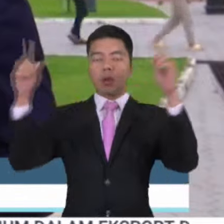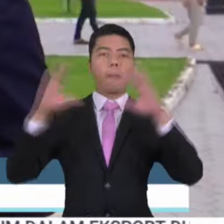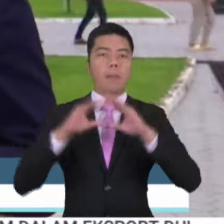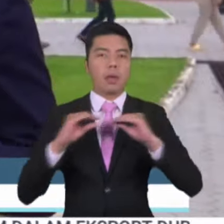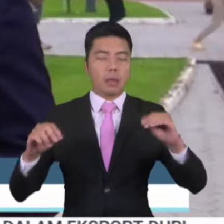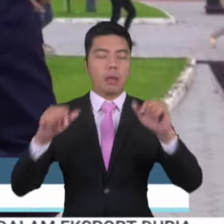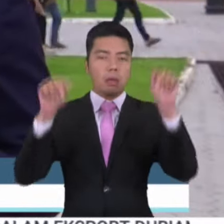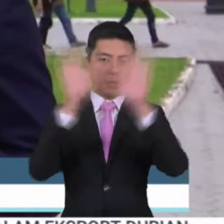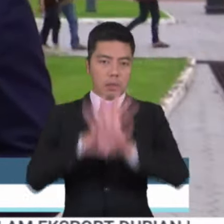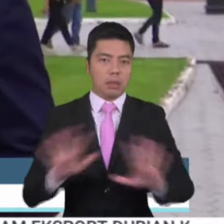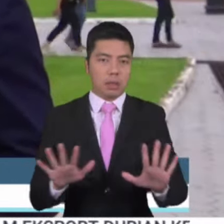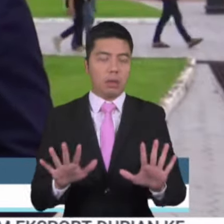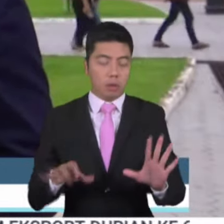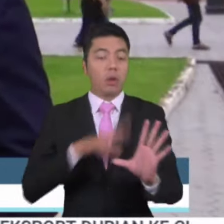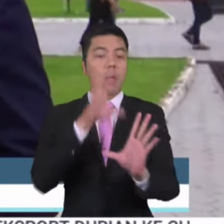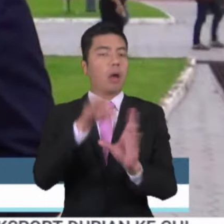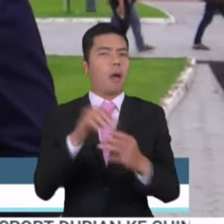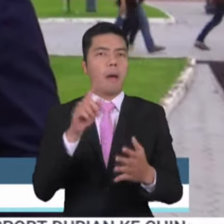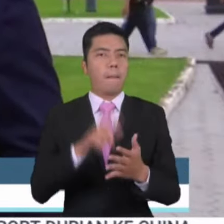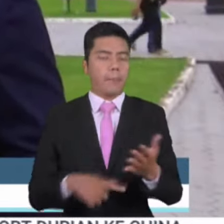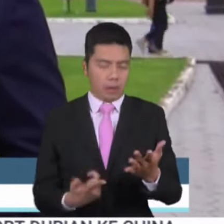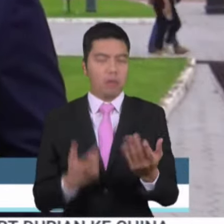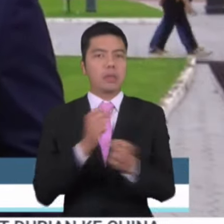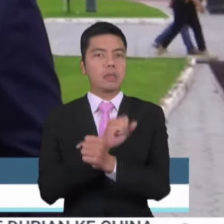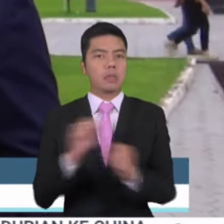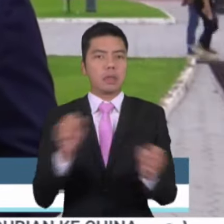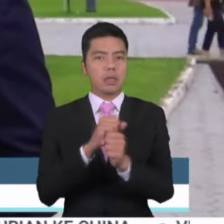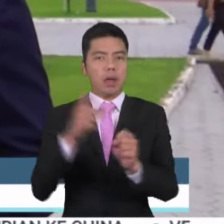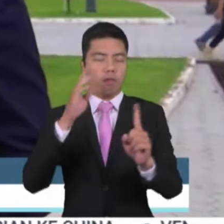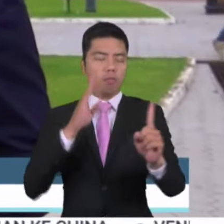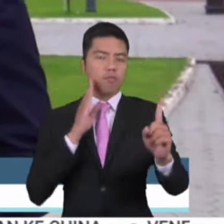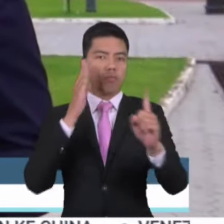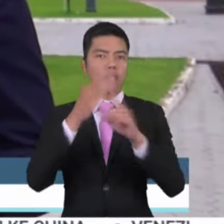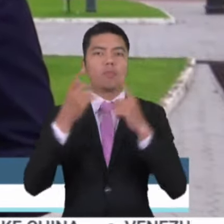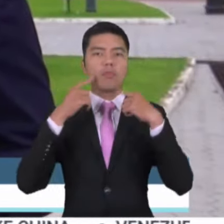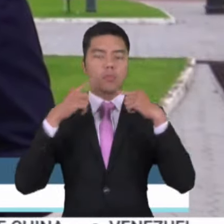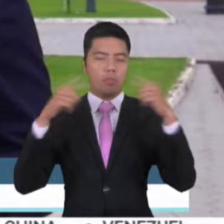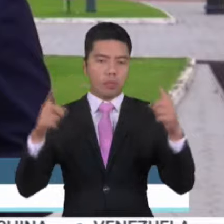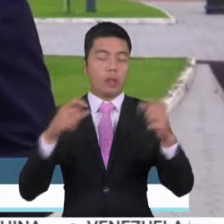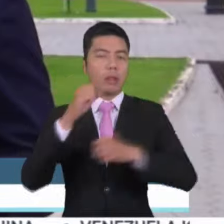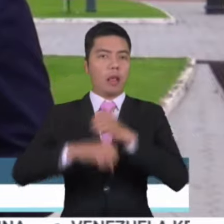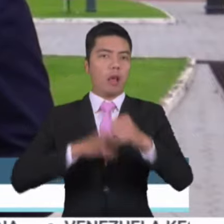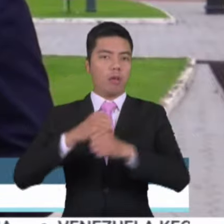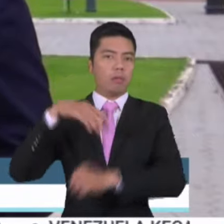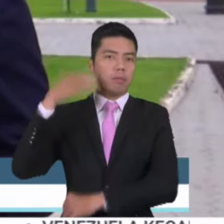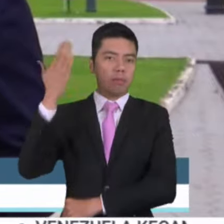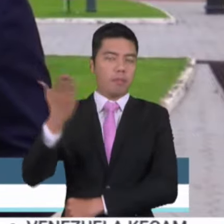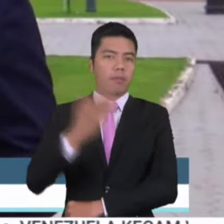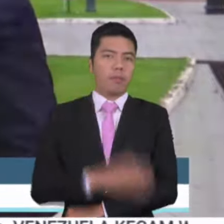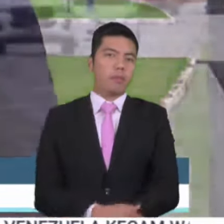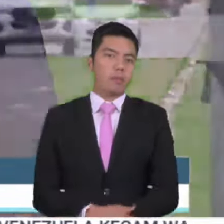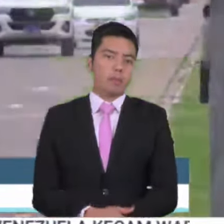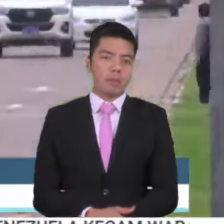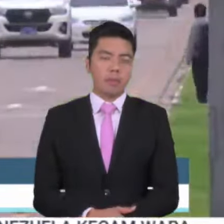ASEAN, termasuk sebagai persediaan ke arah menjadi pengerusi blok serantau itu tahun depan.